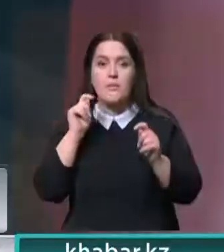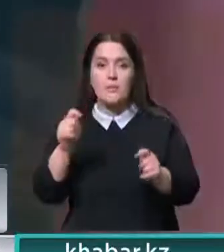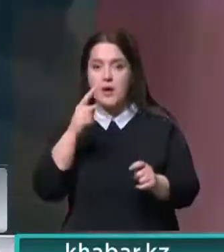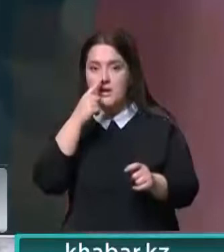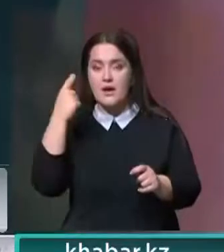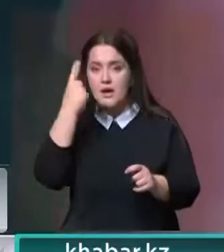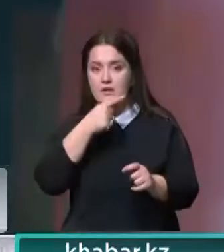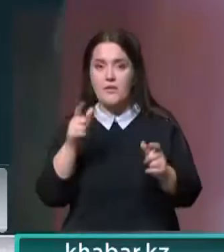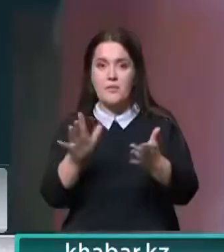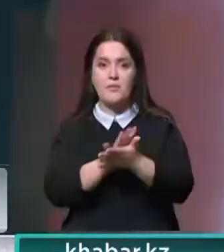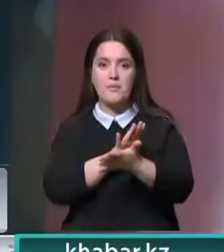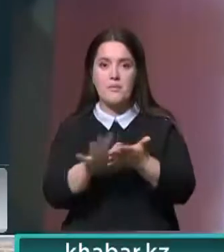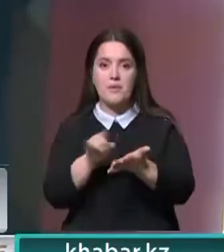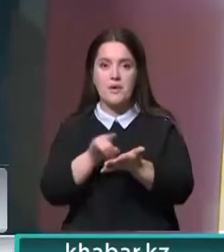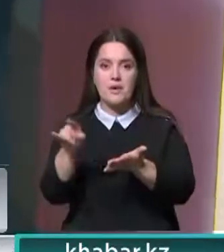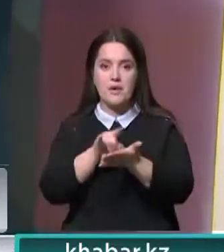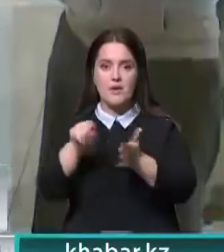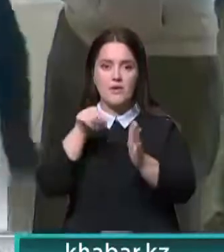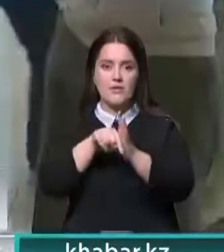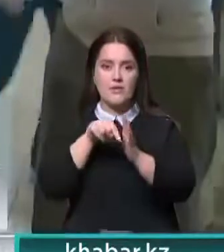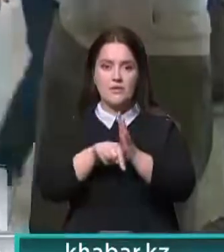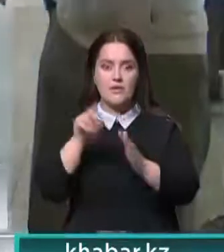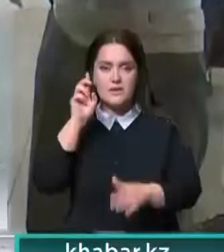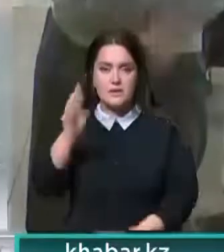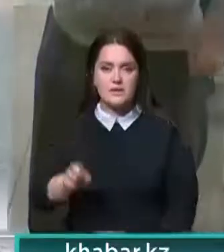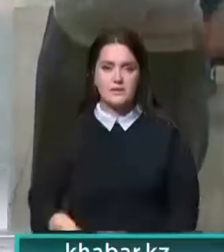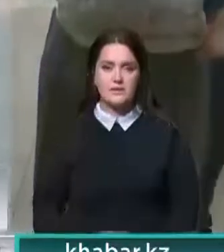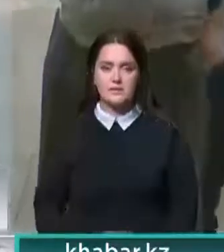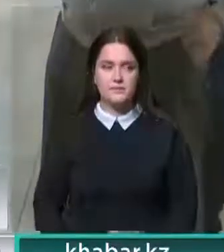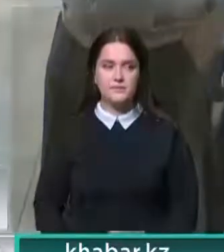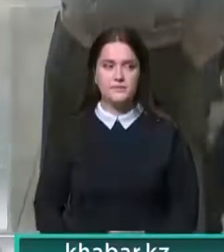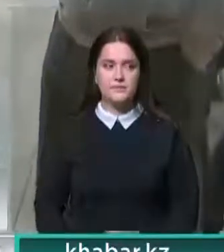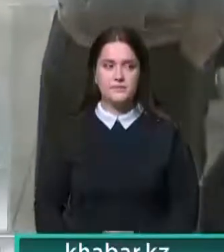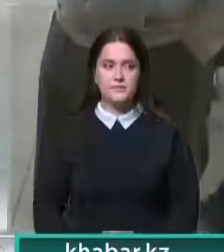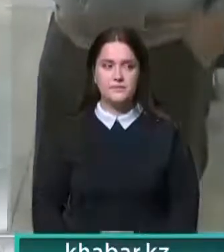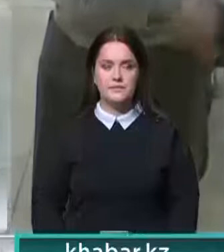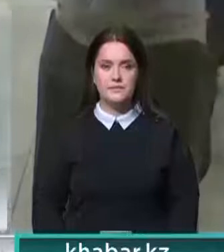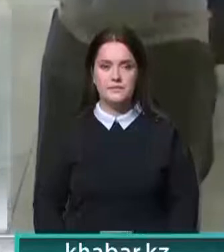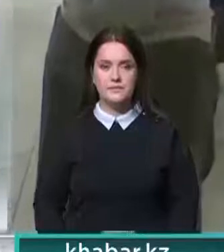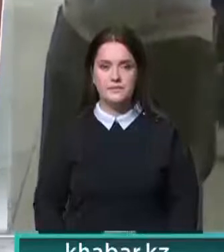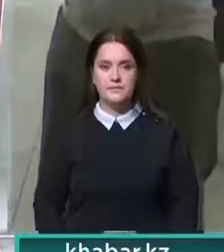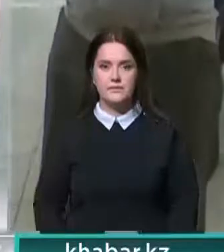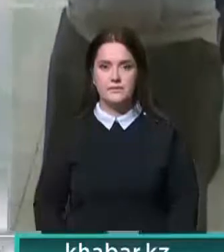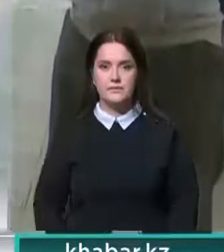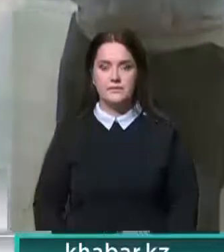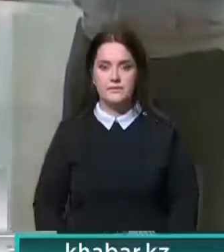годовой абонемент на бесплатные перелеты внутри страны. Перелеты «Флайерстан», годовой абонемент. Поздравляем вас еще